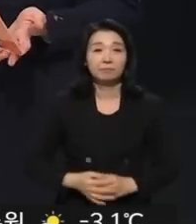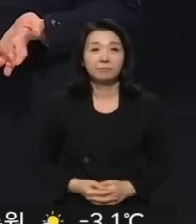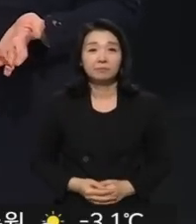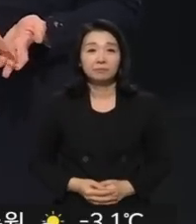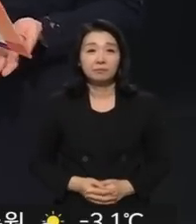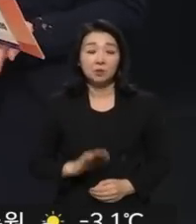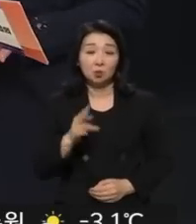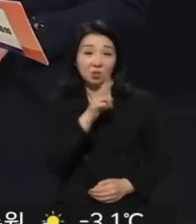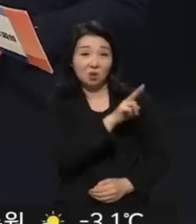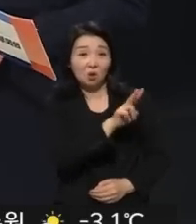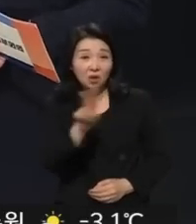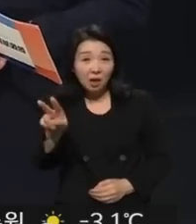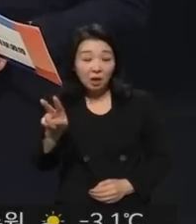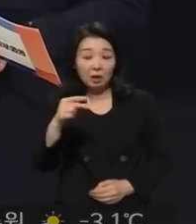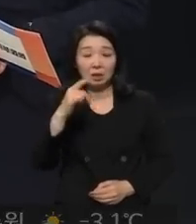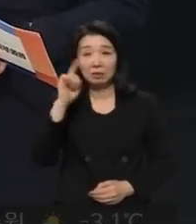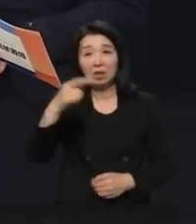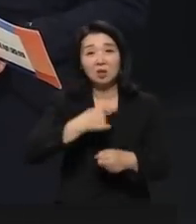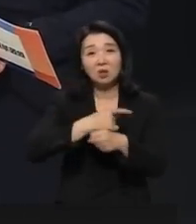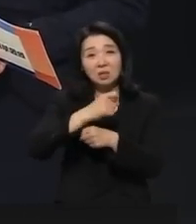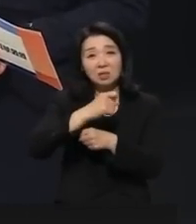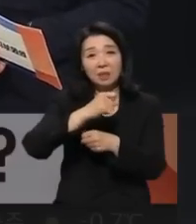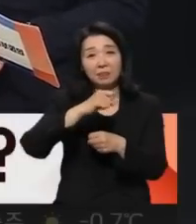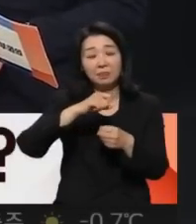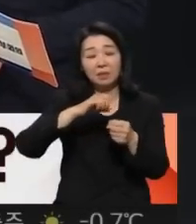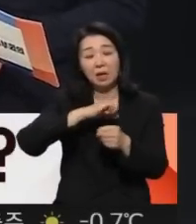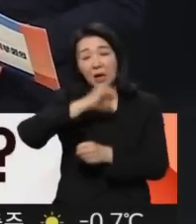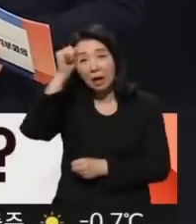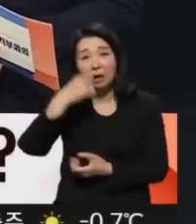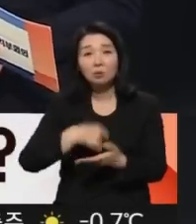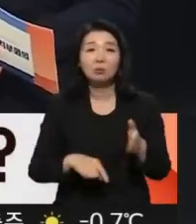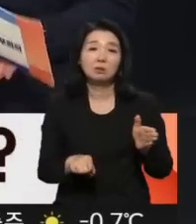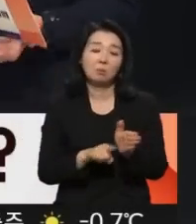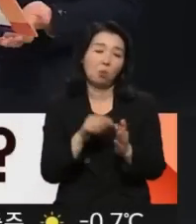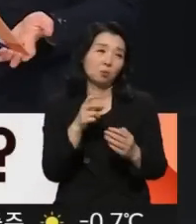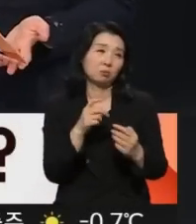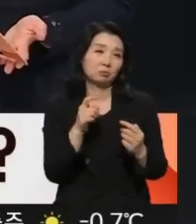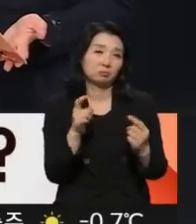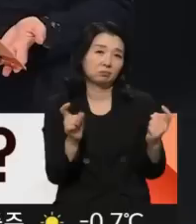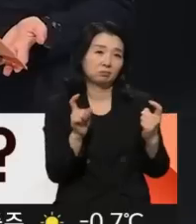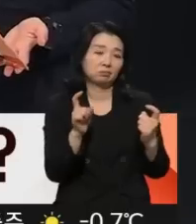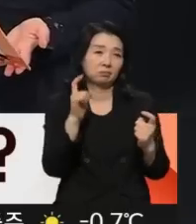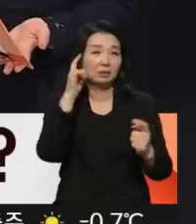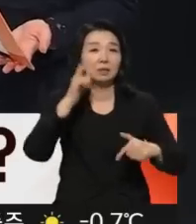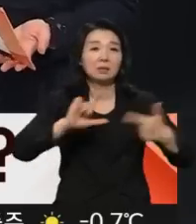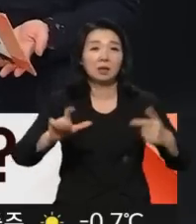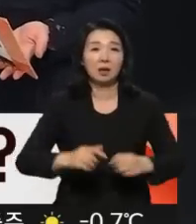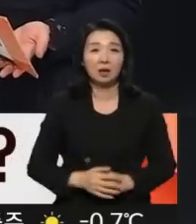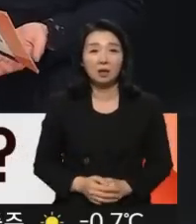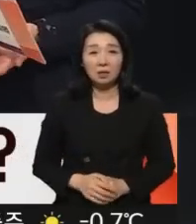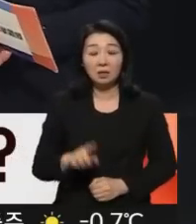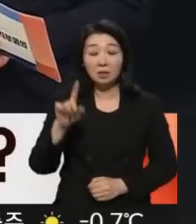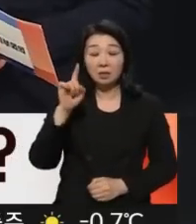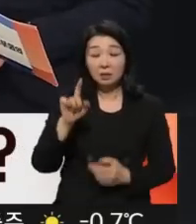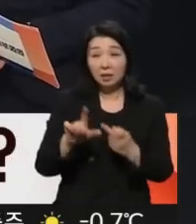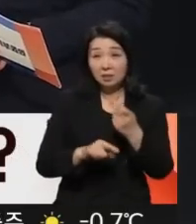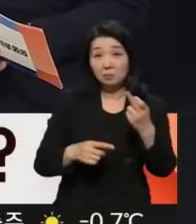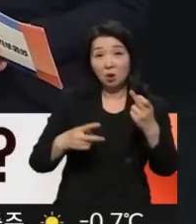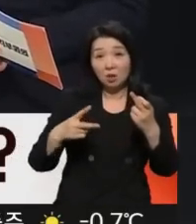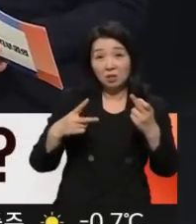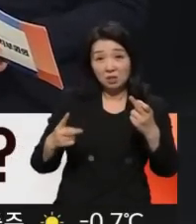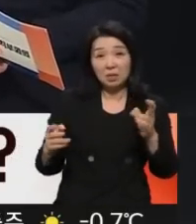그리고 최근 여야가 내년도 예산안 처리를 놓고 의견차를 보이고 있죠. 내일로 예정된 법정 시한까지 예산안